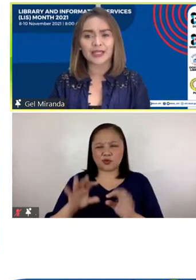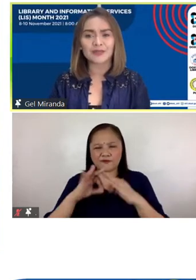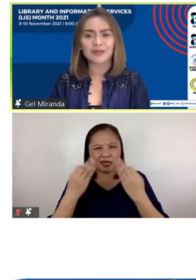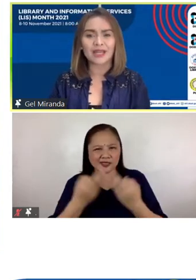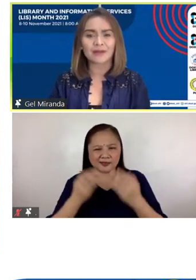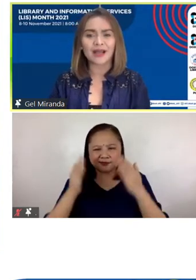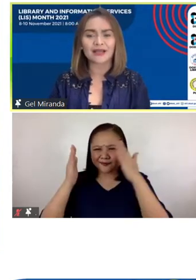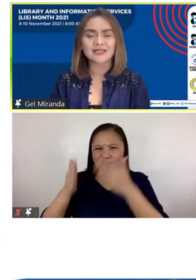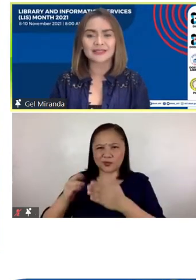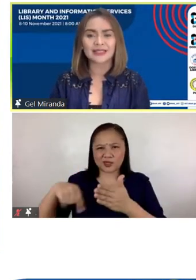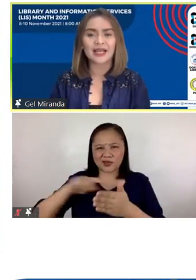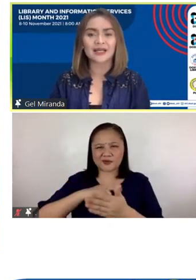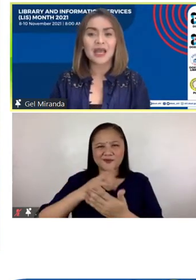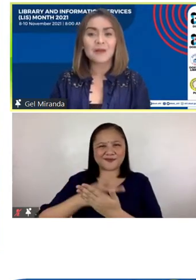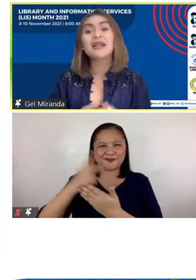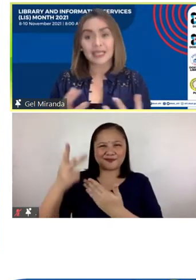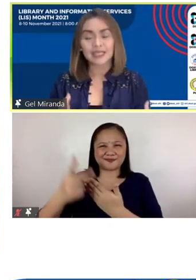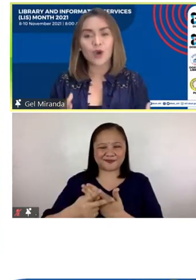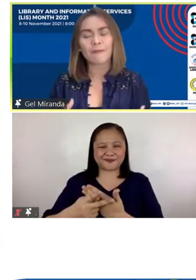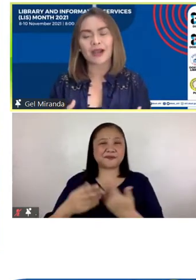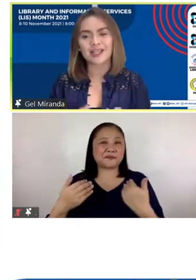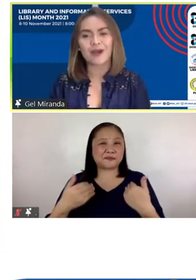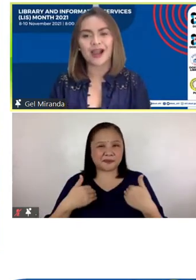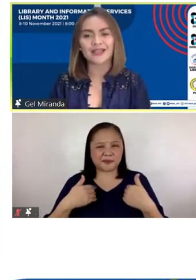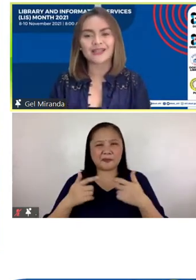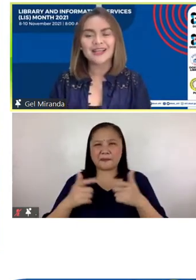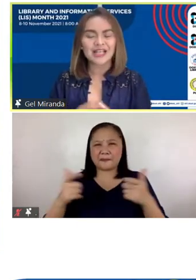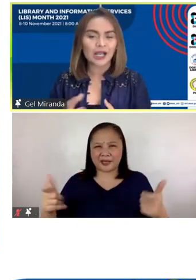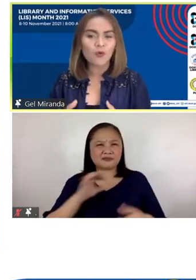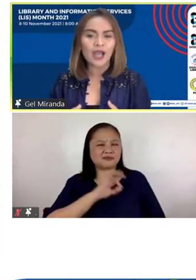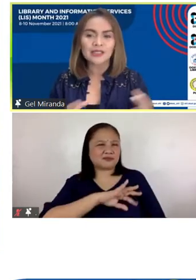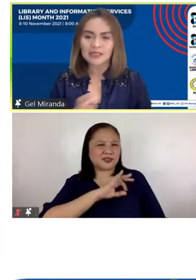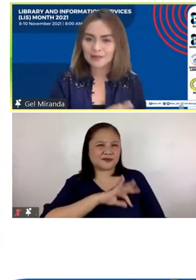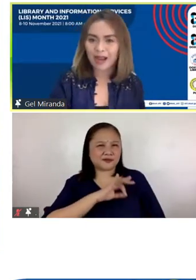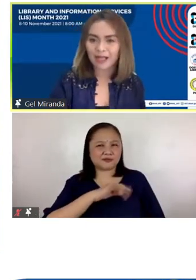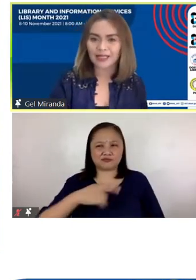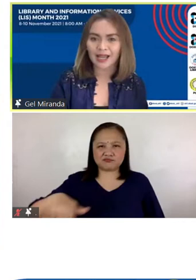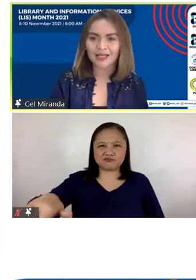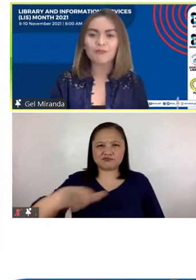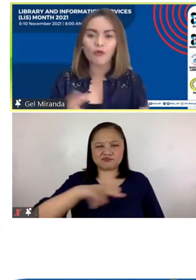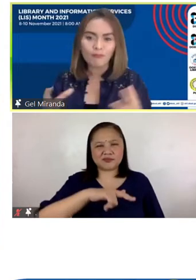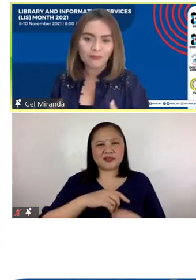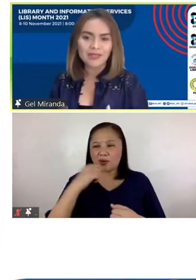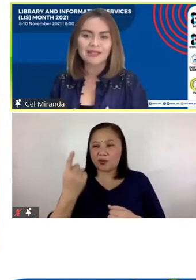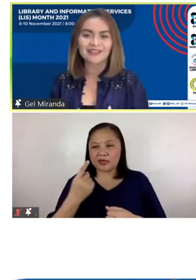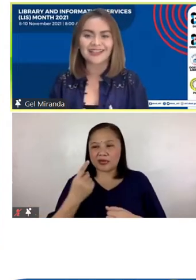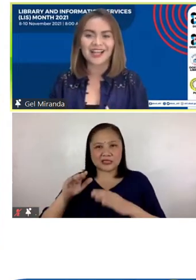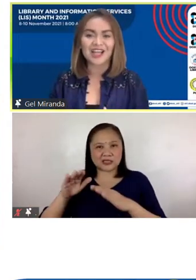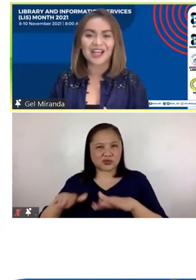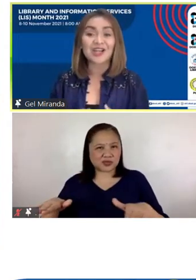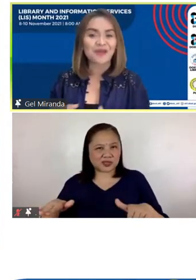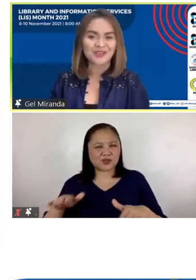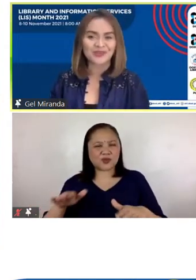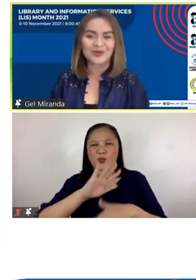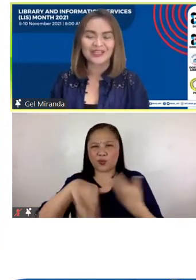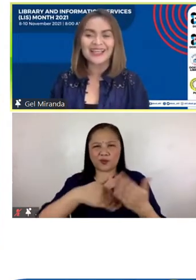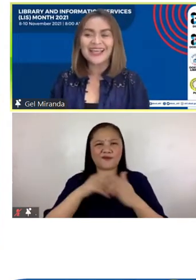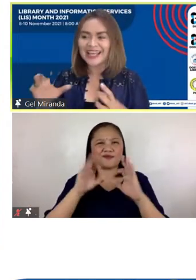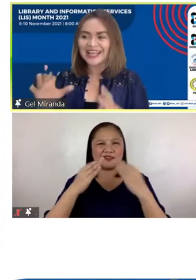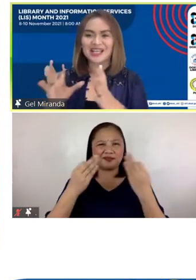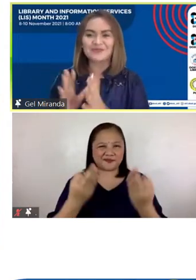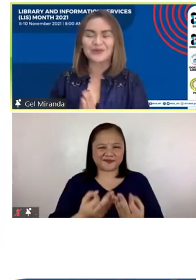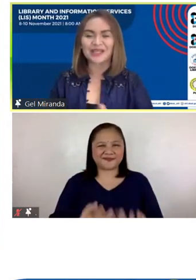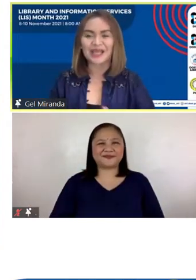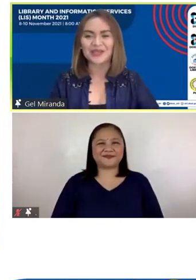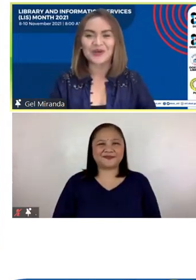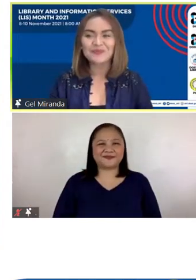family-oriented yung ating palabas at talagang malaki yung kapakinabangan sa kabuuan, hindi lang bata, sa buong pamilya talaga na maituturing.